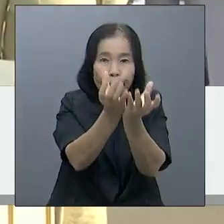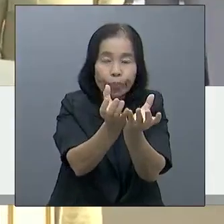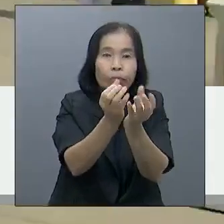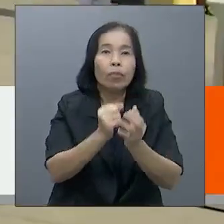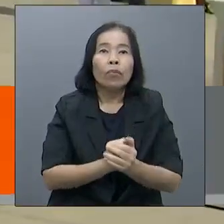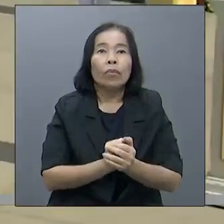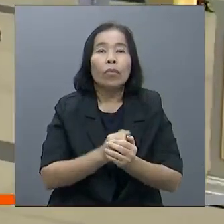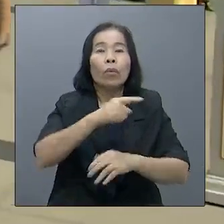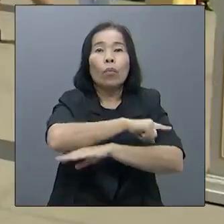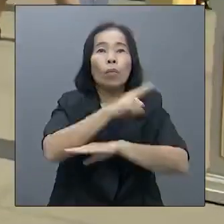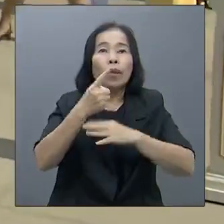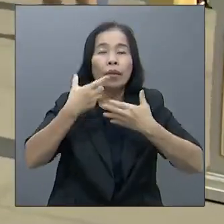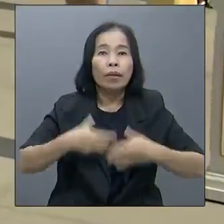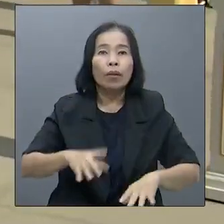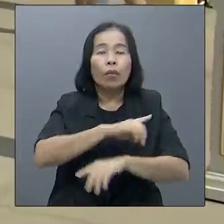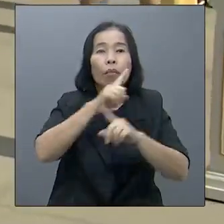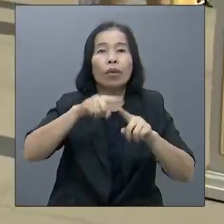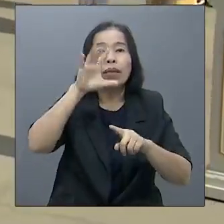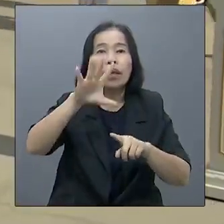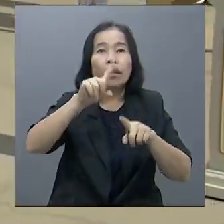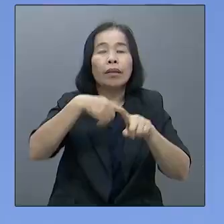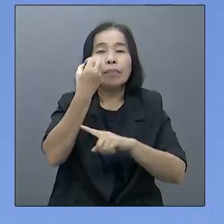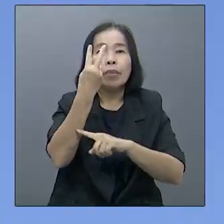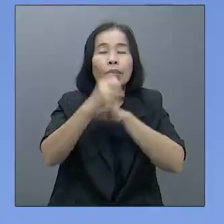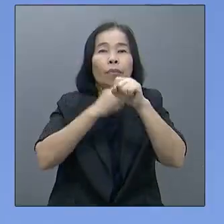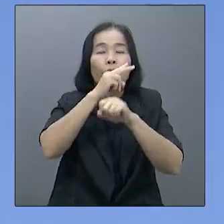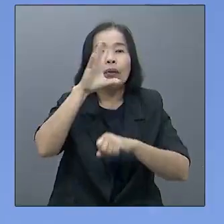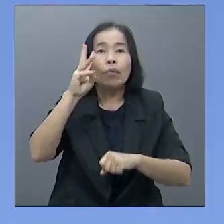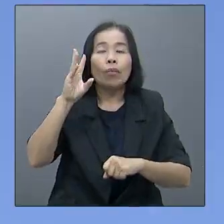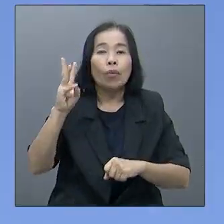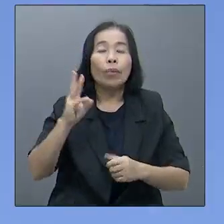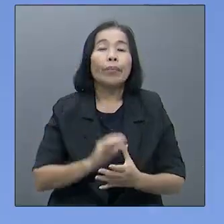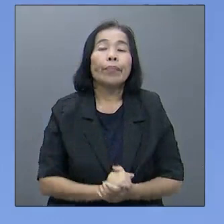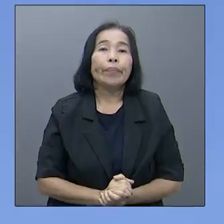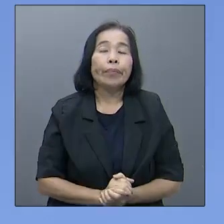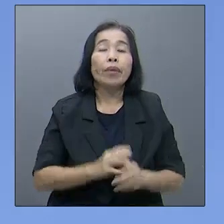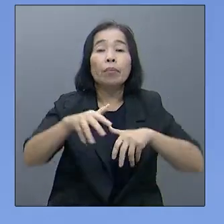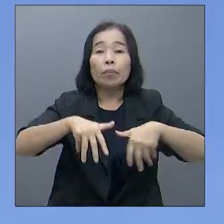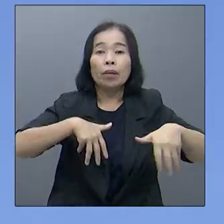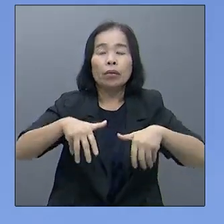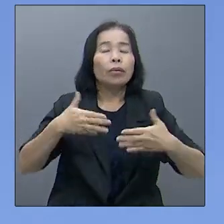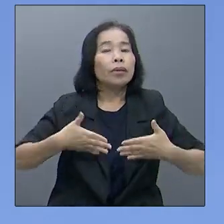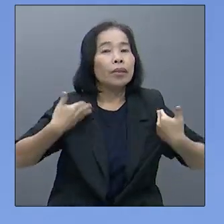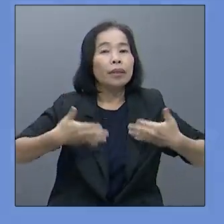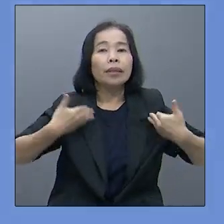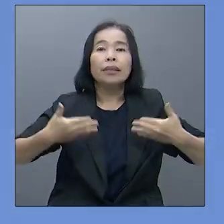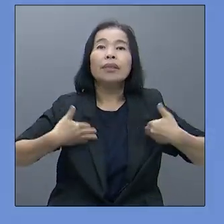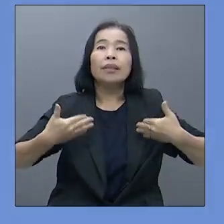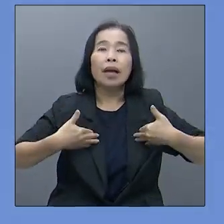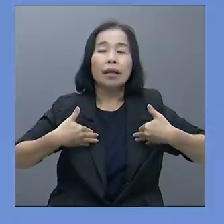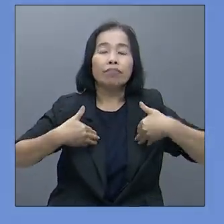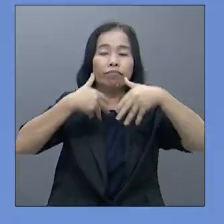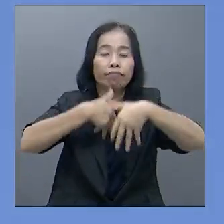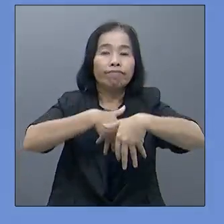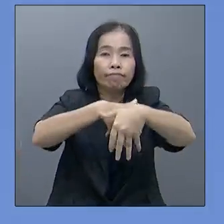บรมราชสมภพวันที่ 5ธันวาคม2566ประชาประาชนต่างดีใจที่ได้มาร่วมถวายสักการะ